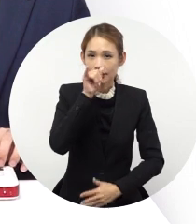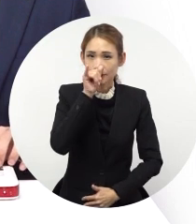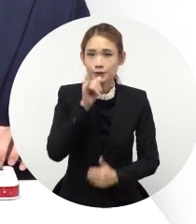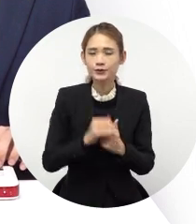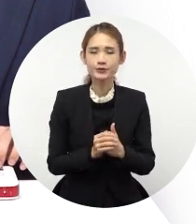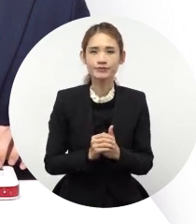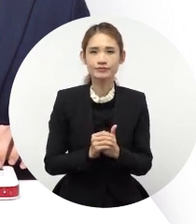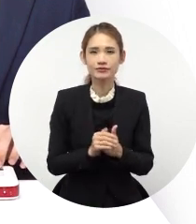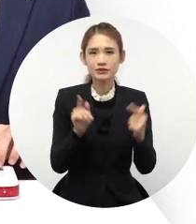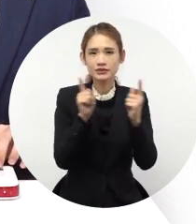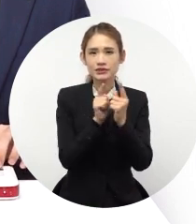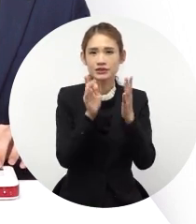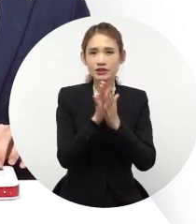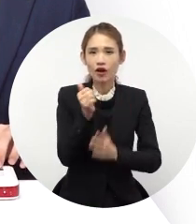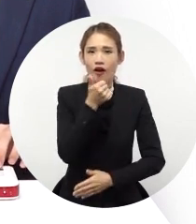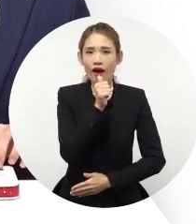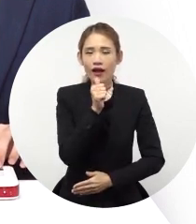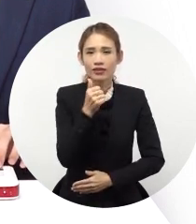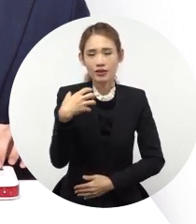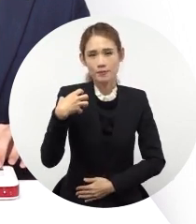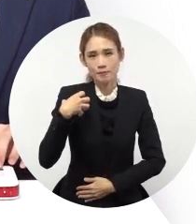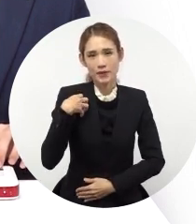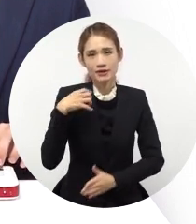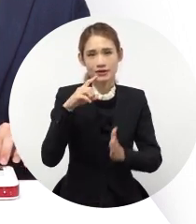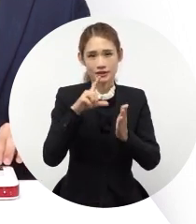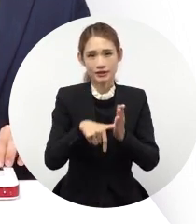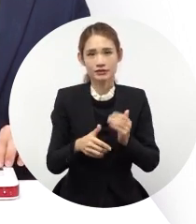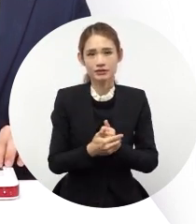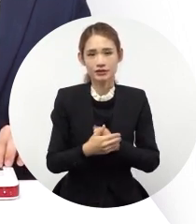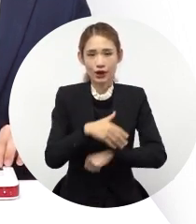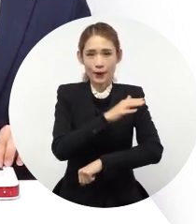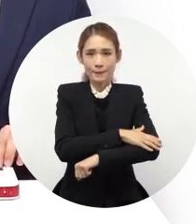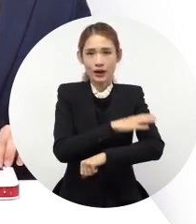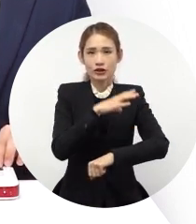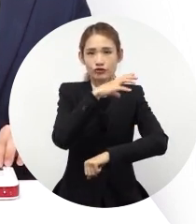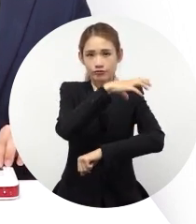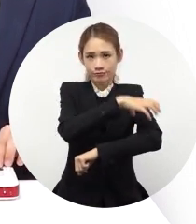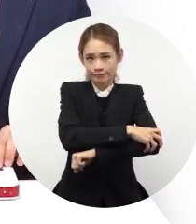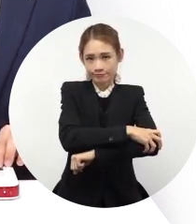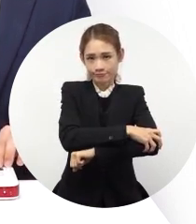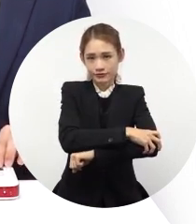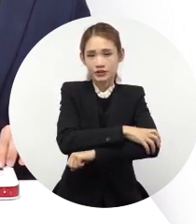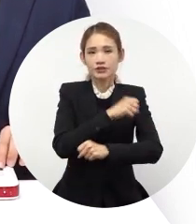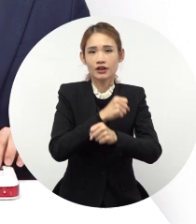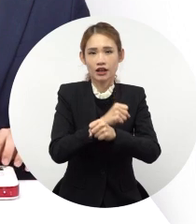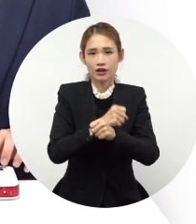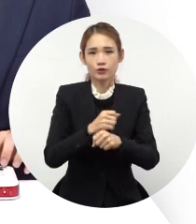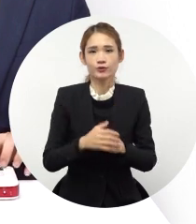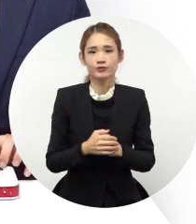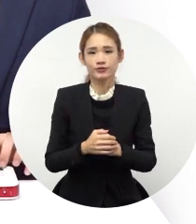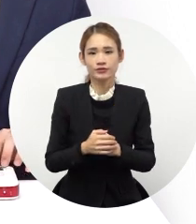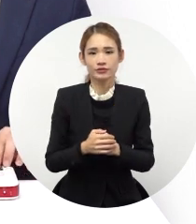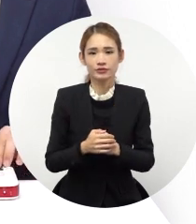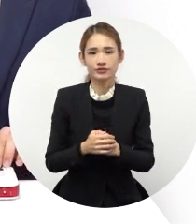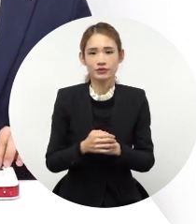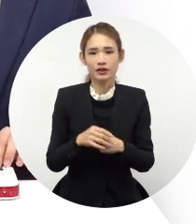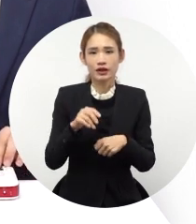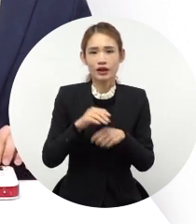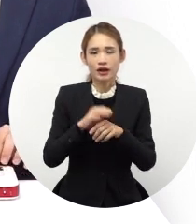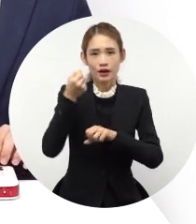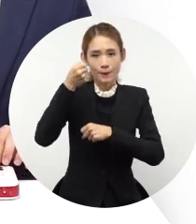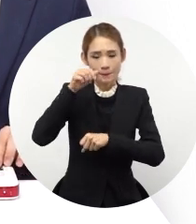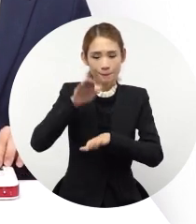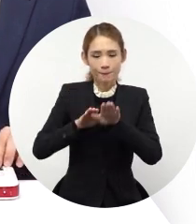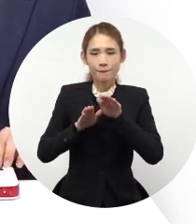때 직접 안내를 해야 할 경우가 있잖아요. 그럴 때 팔꿈치를 잡게 한 다음에 반보